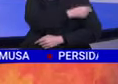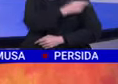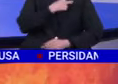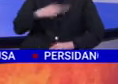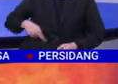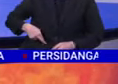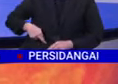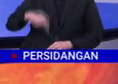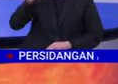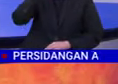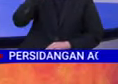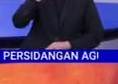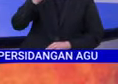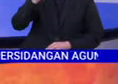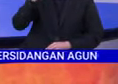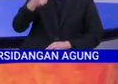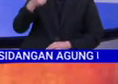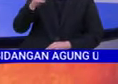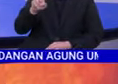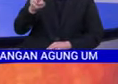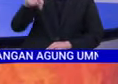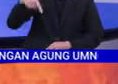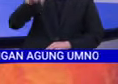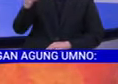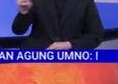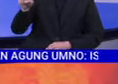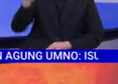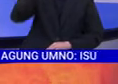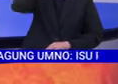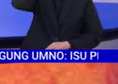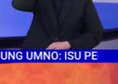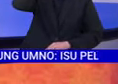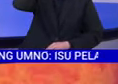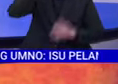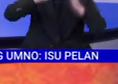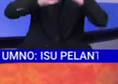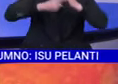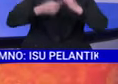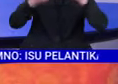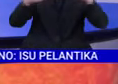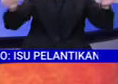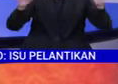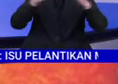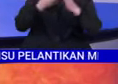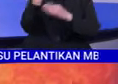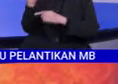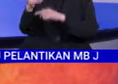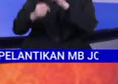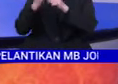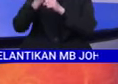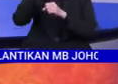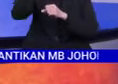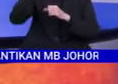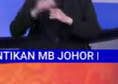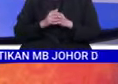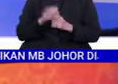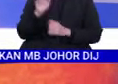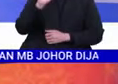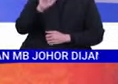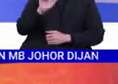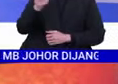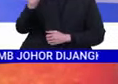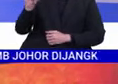perempuan Zainab 2 Days episode 2 Kotabaru Kelantan Kijang kamu lebay operasi Desember depan Tanjung kasih